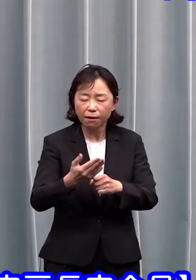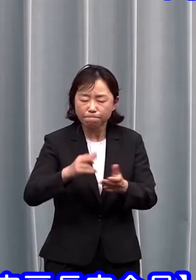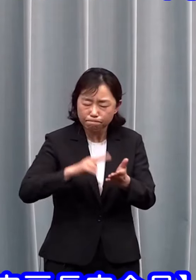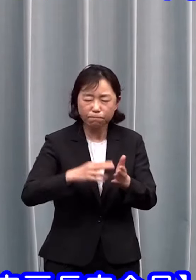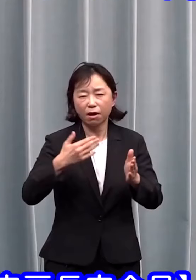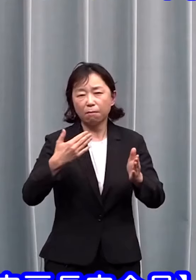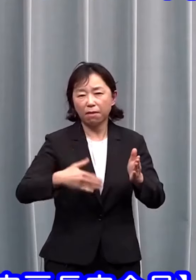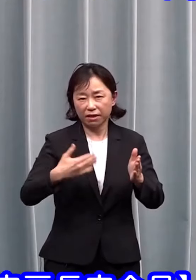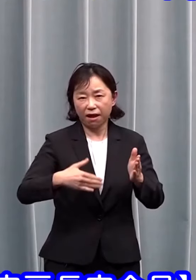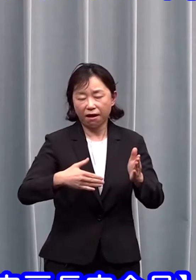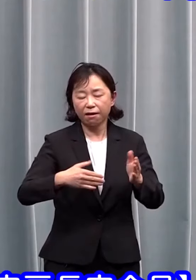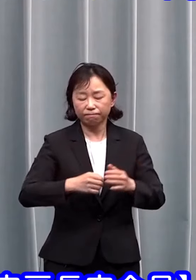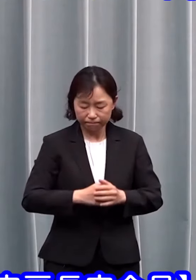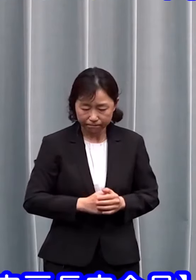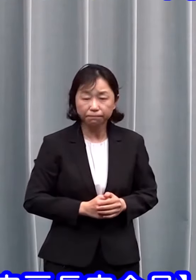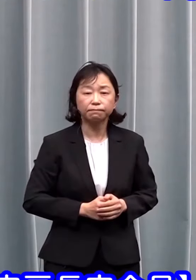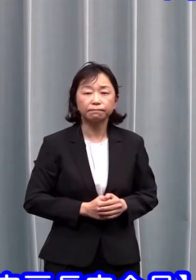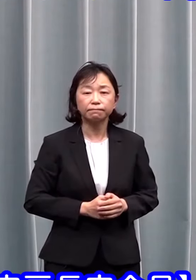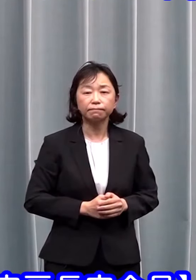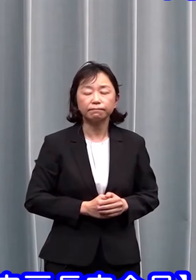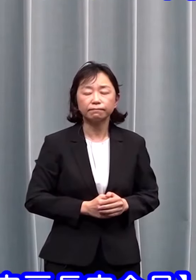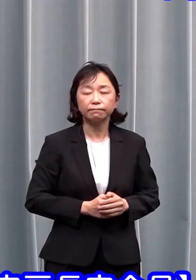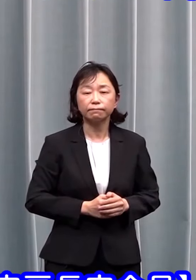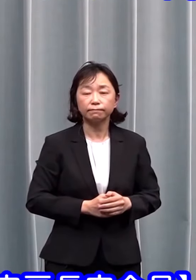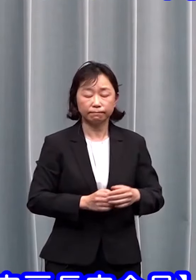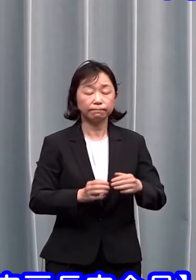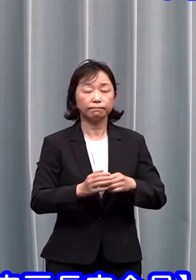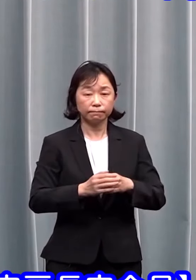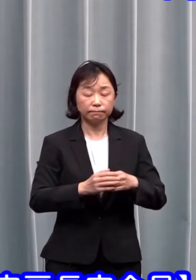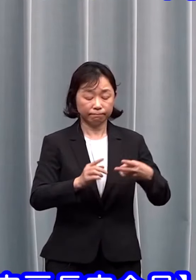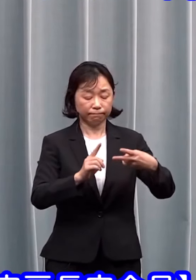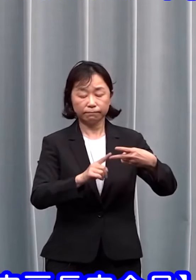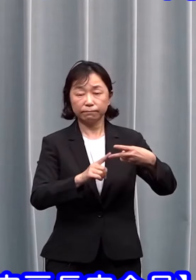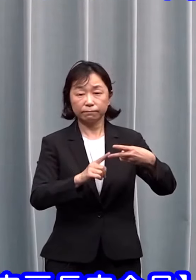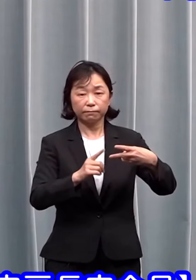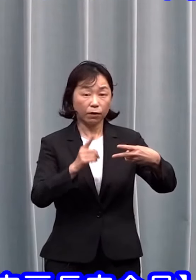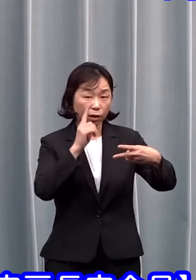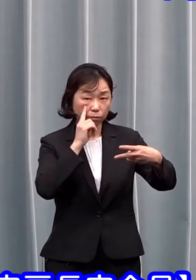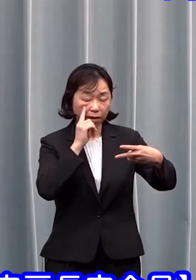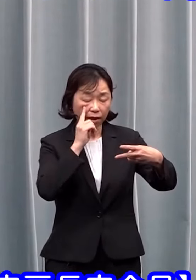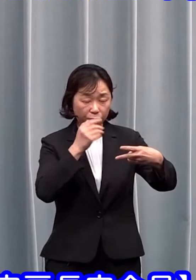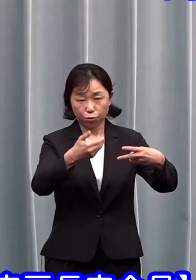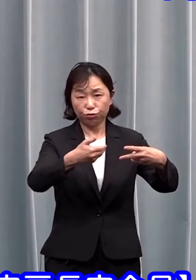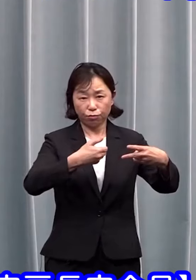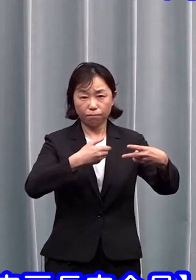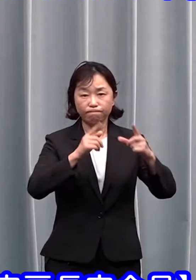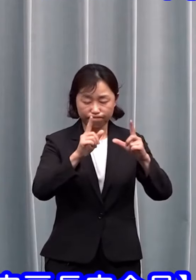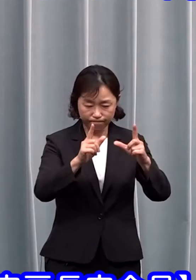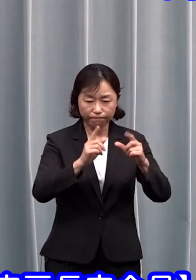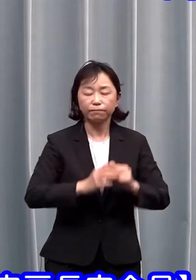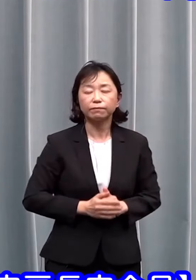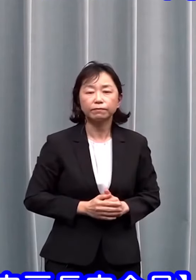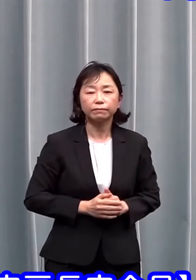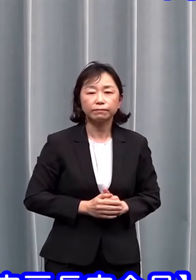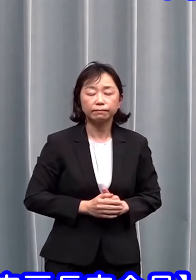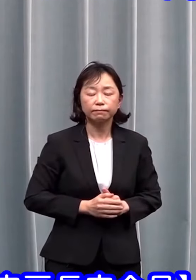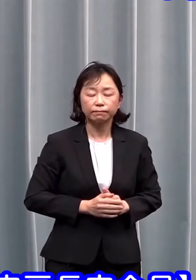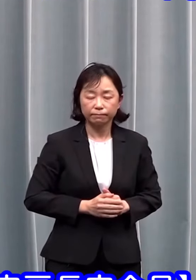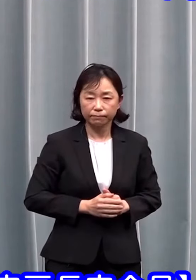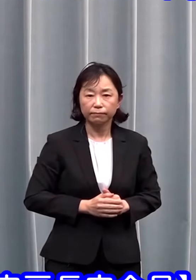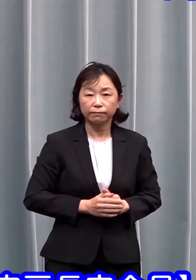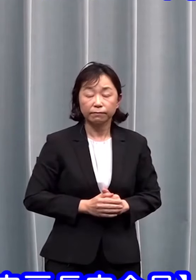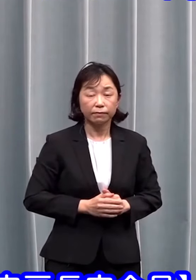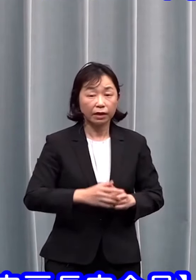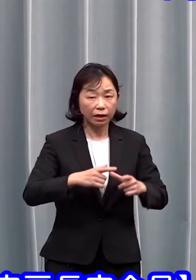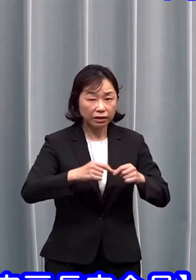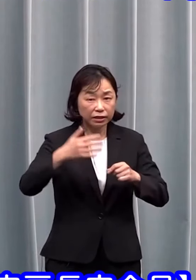ということでございます。また後段のご質問でございますが、この日